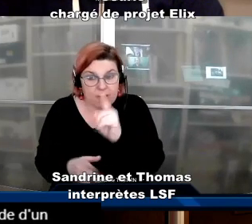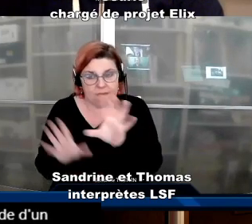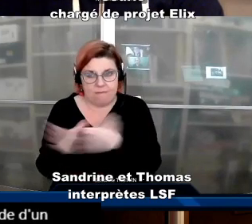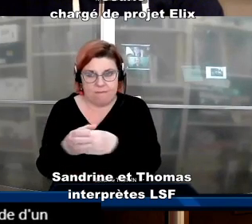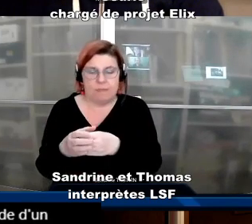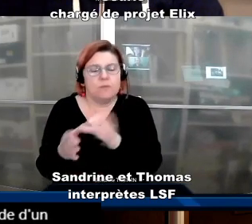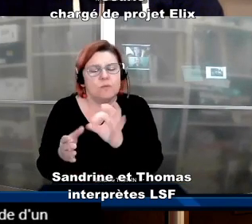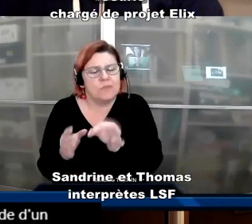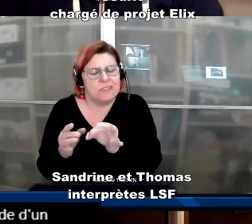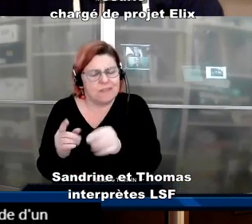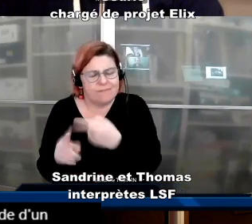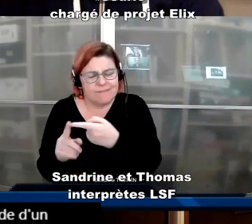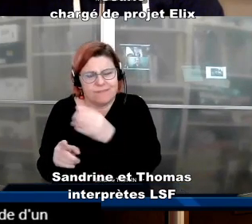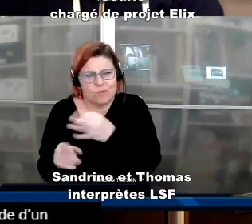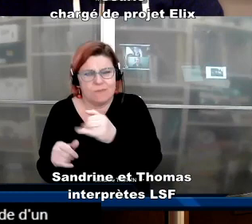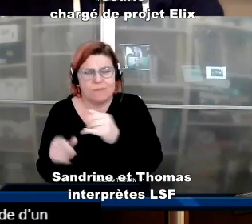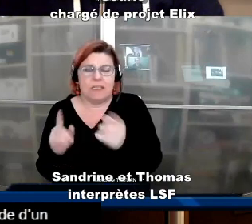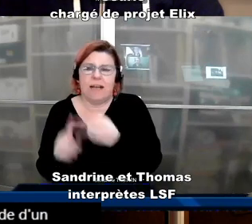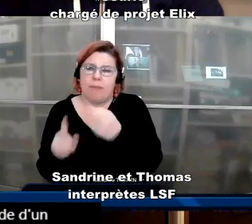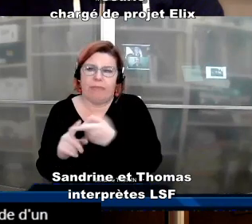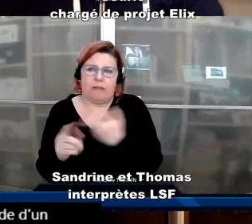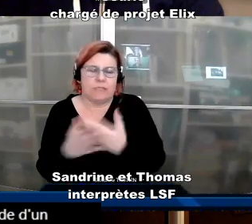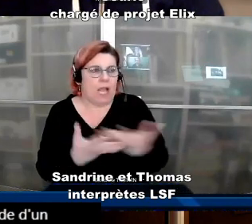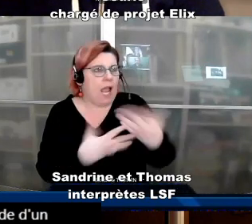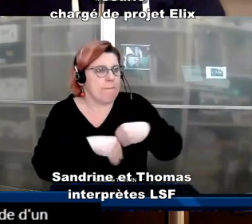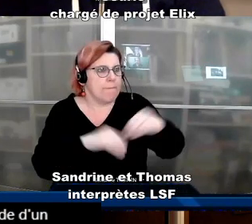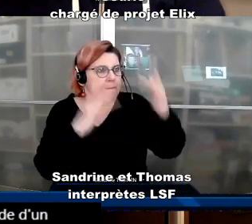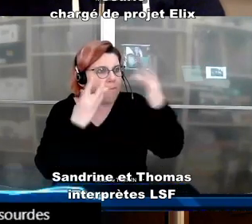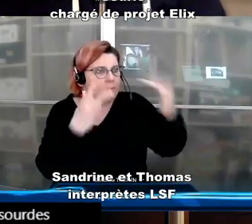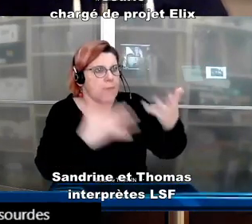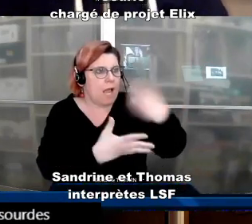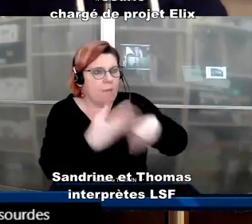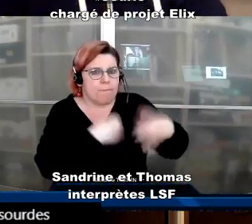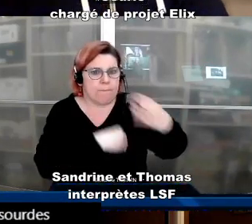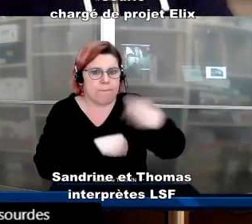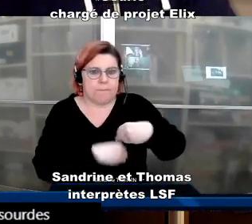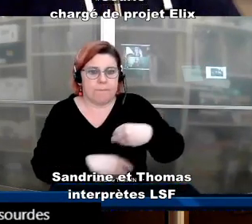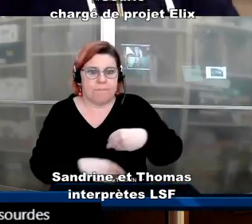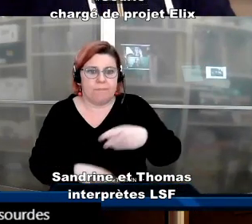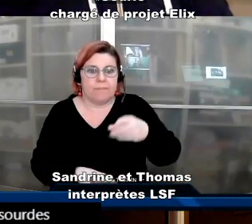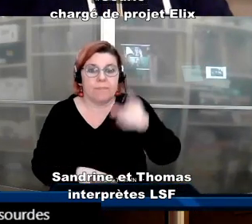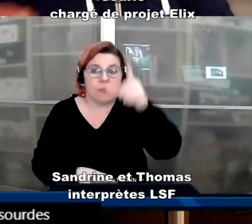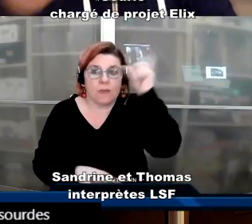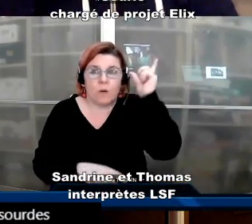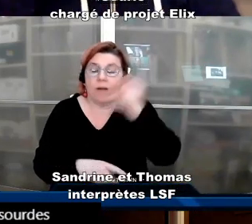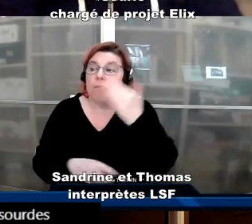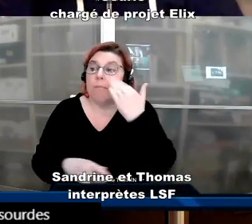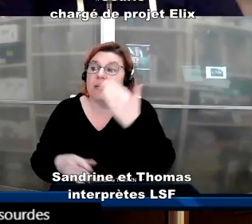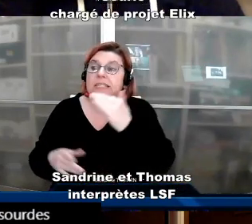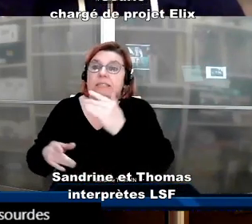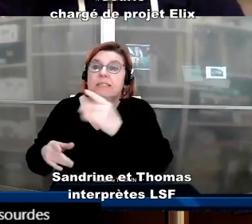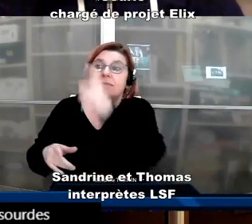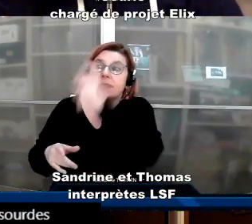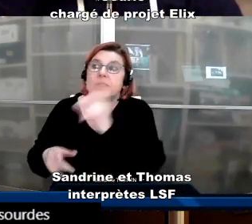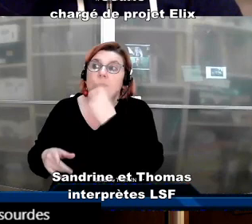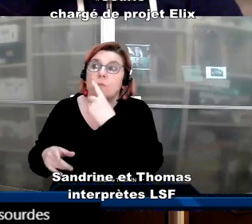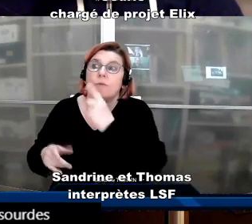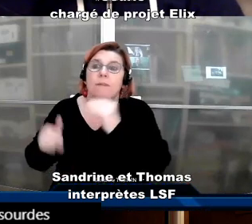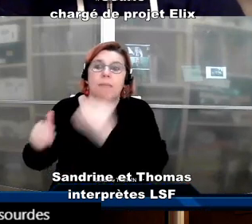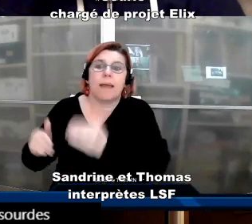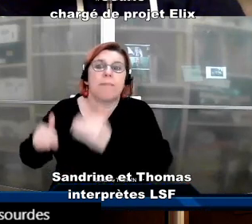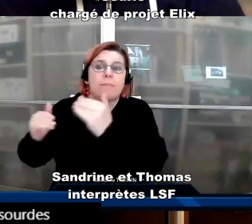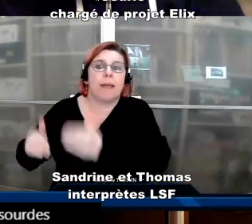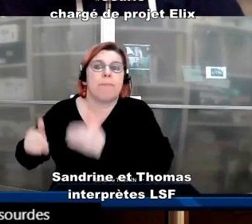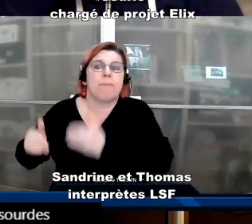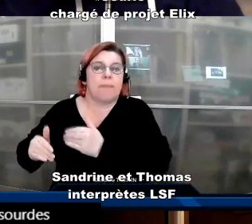important, mais il ne faut pas oublier d'aller se cultiver à côté, je pense. Si on signe tout le temps avec la même personne sourde, on peut avoir des difficultés